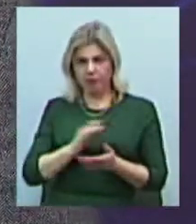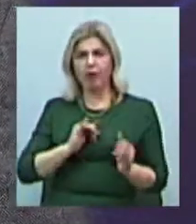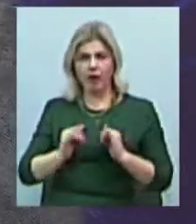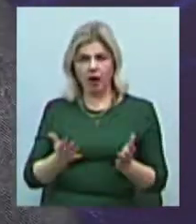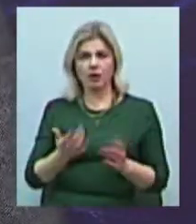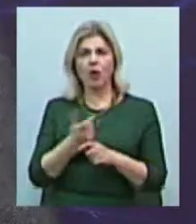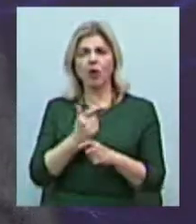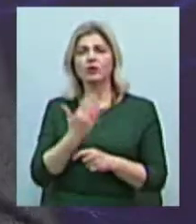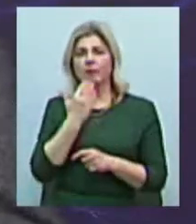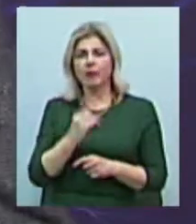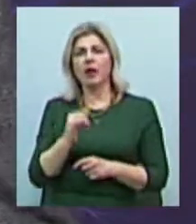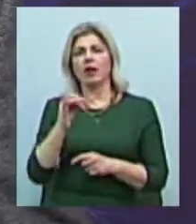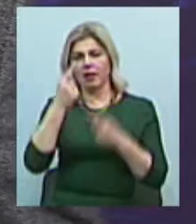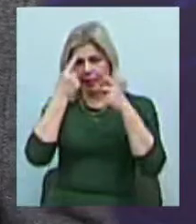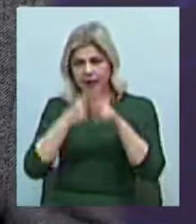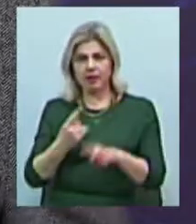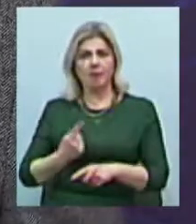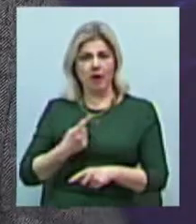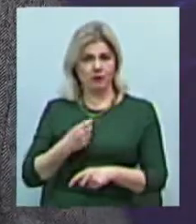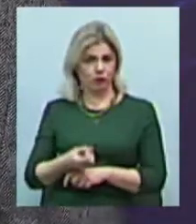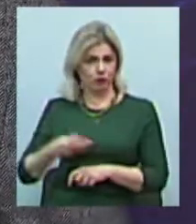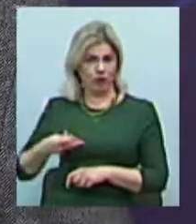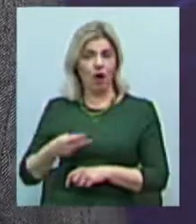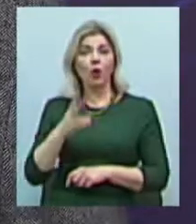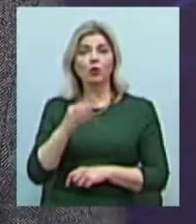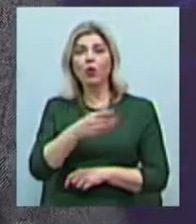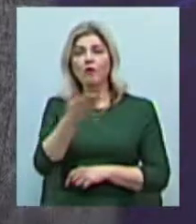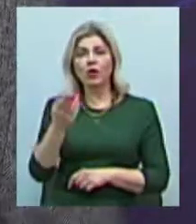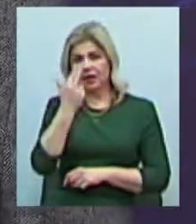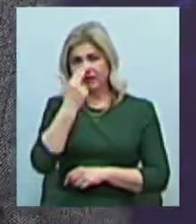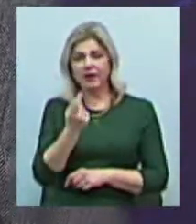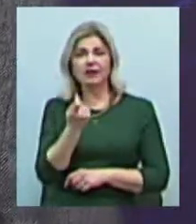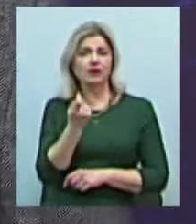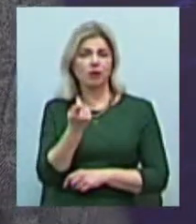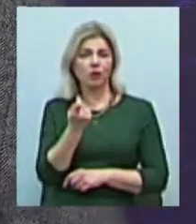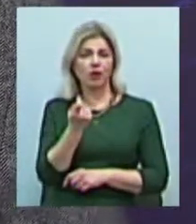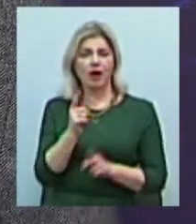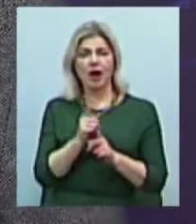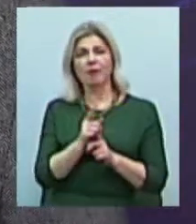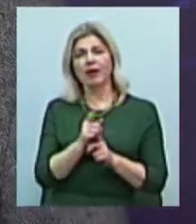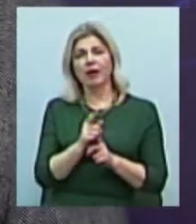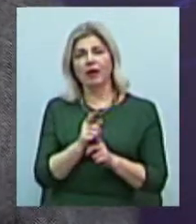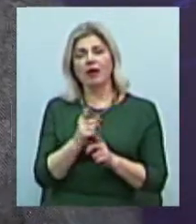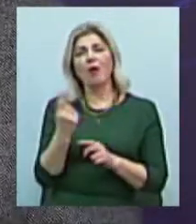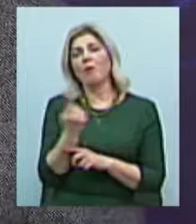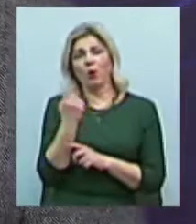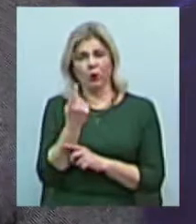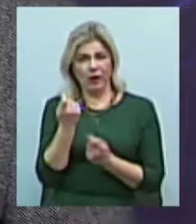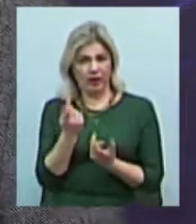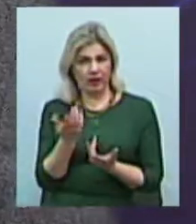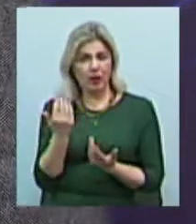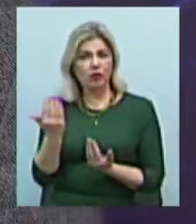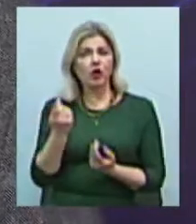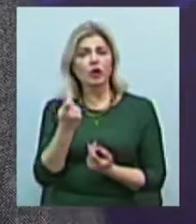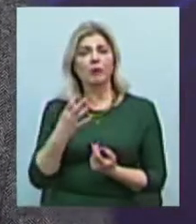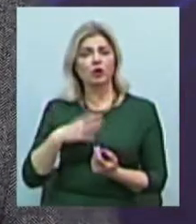гарні техніки, майстри, але вони звикли десь трошки підгулювати, я так на це називаю. Тобто вони чекають,